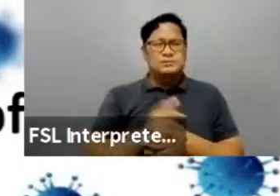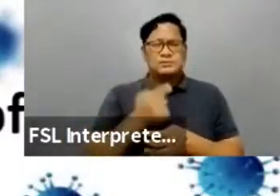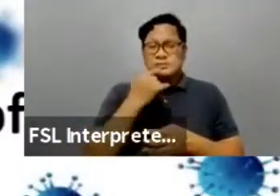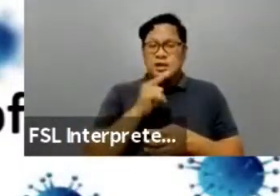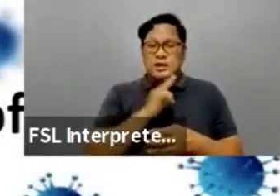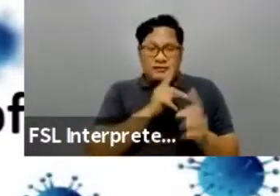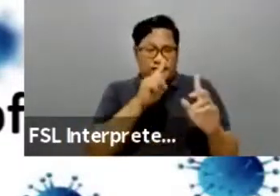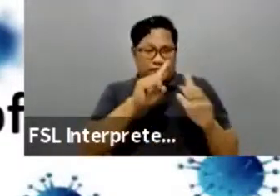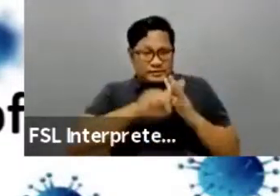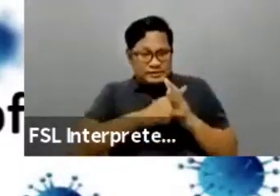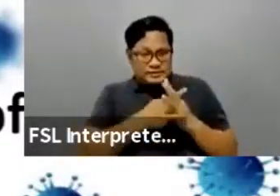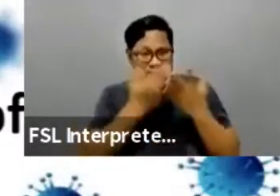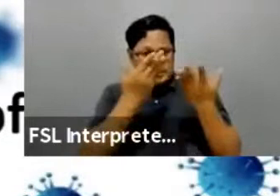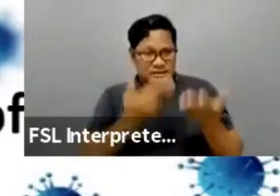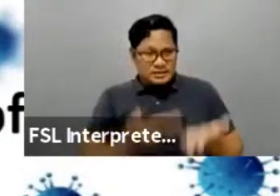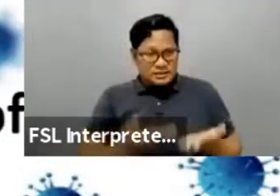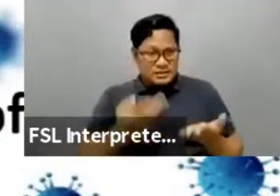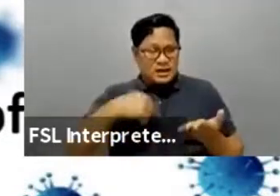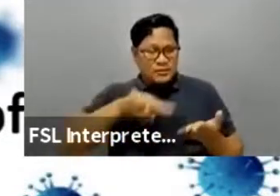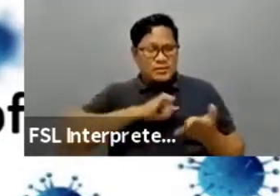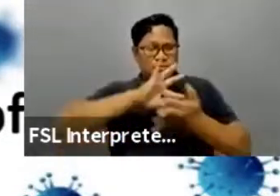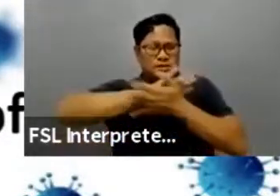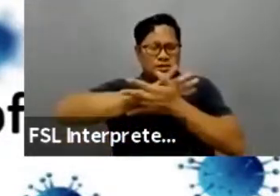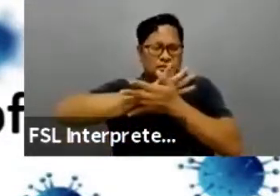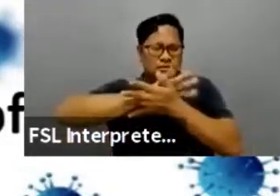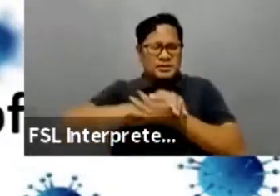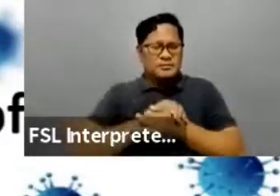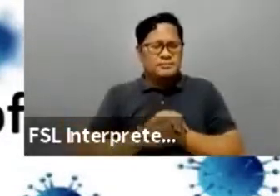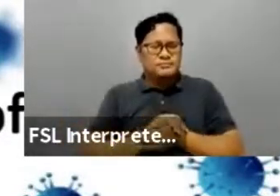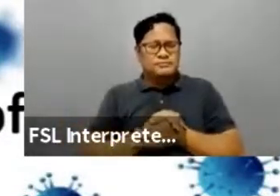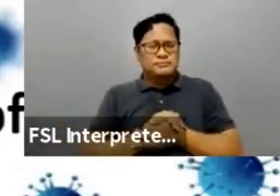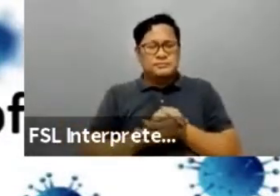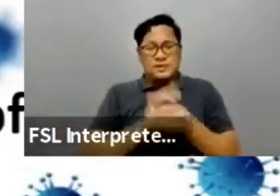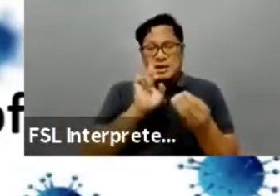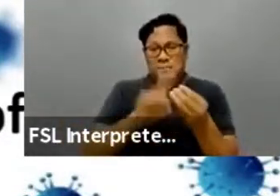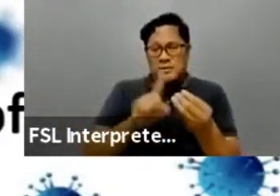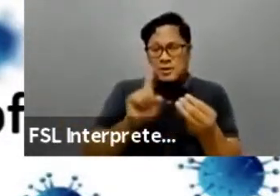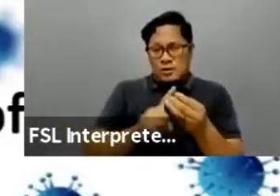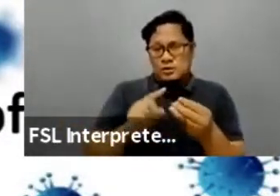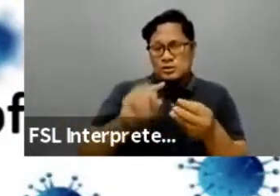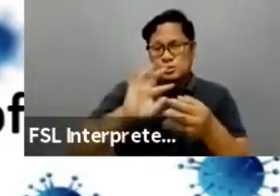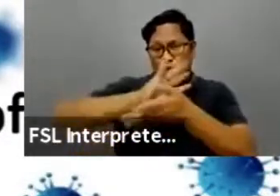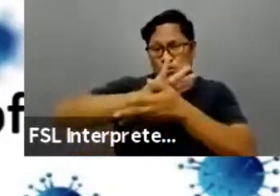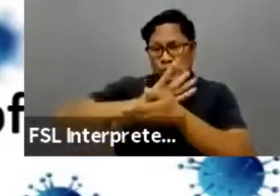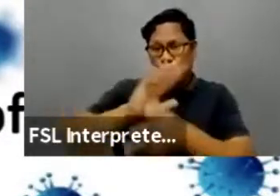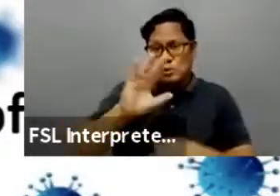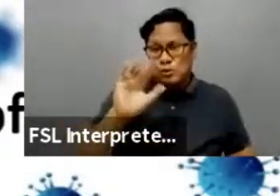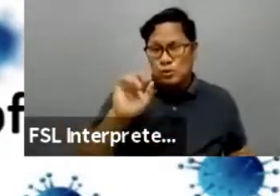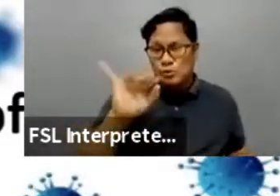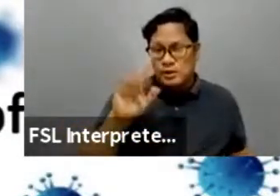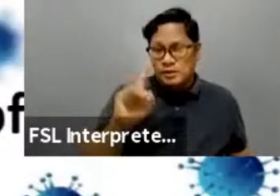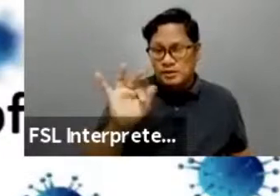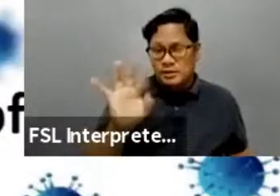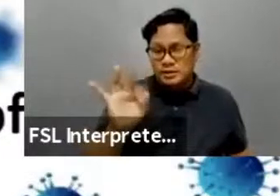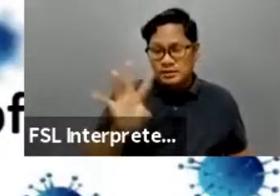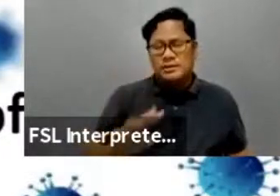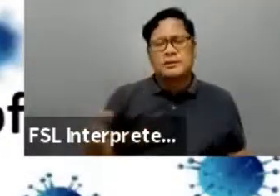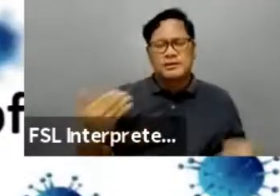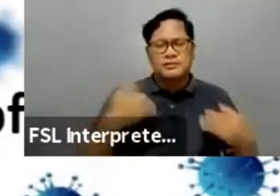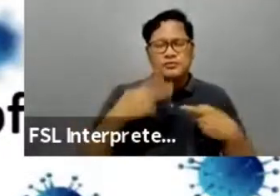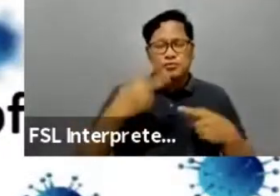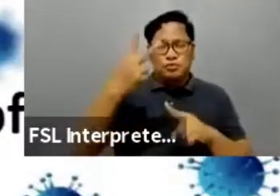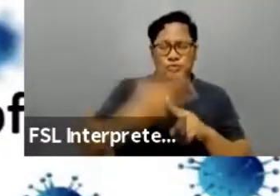ng ating pandemya tungkol sa COVID-19. At mga 2